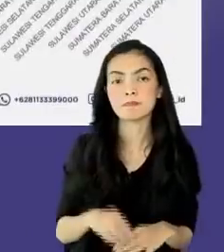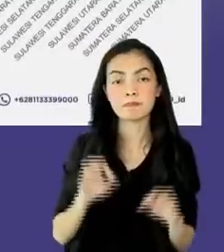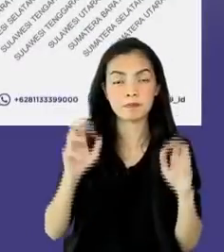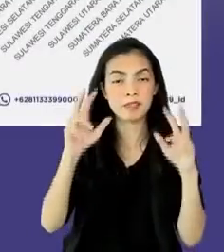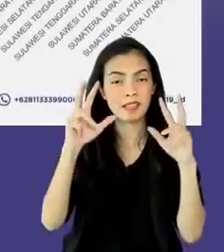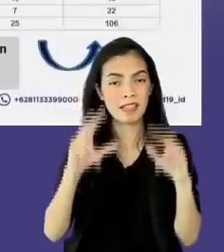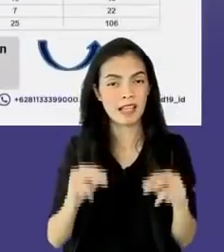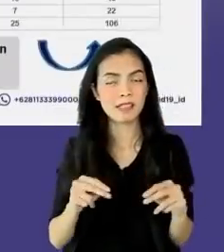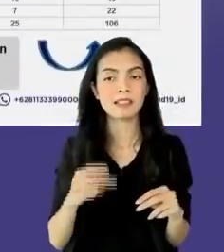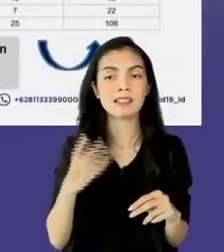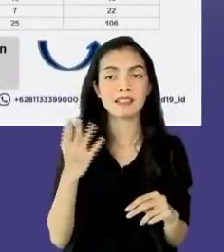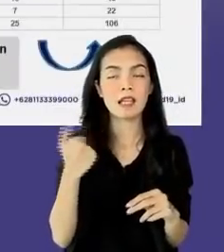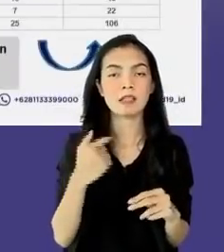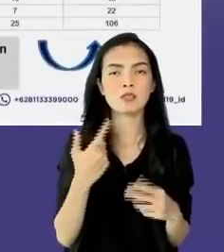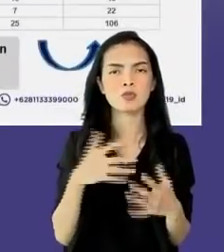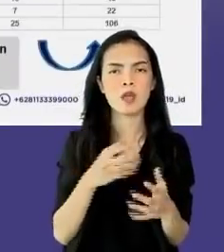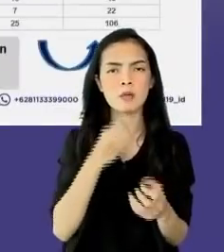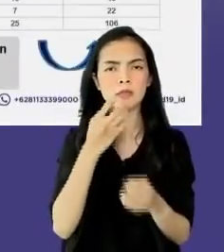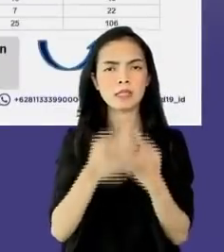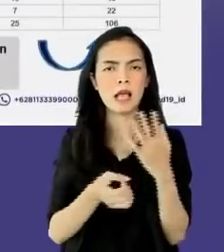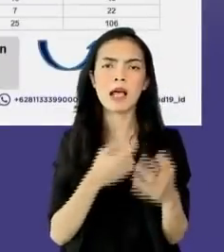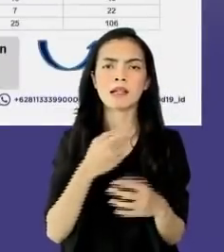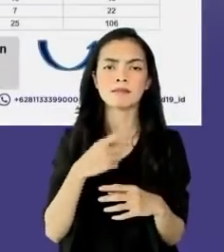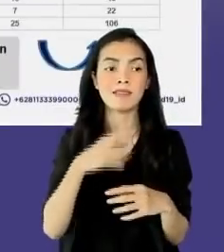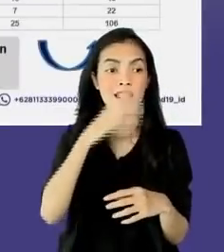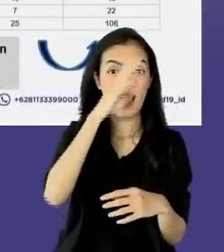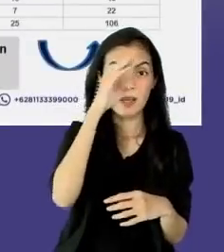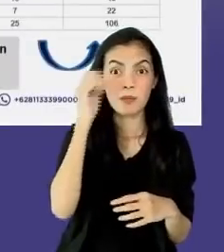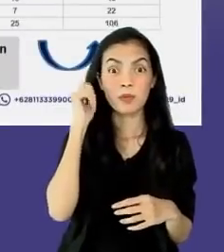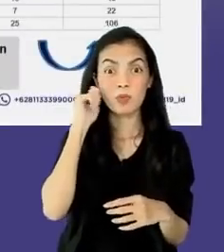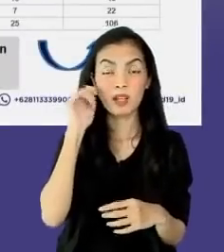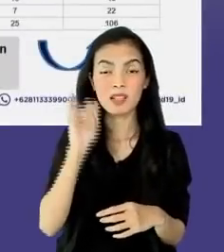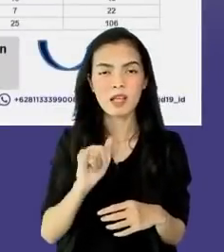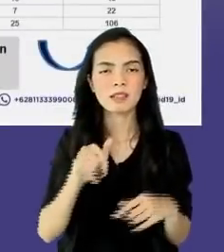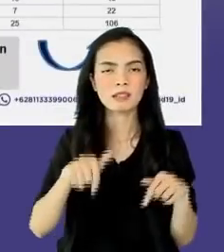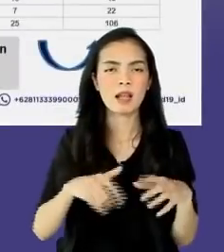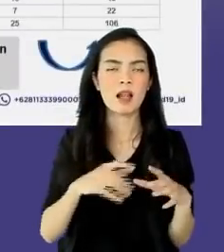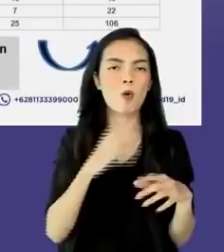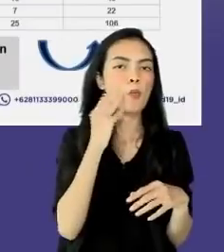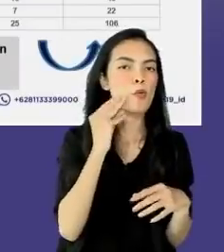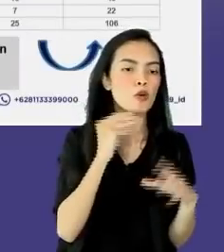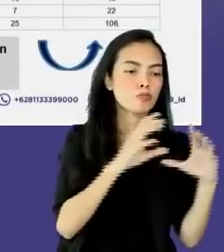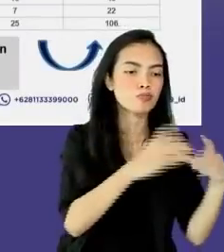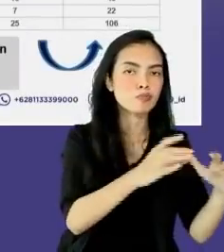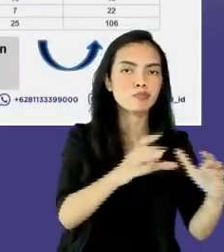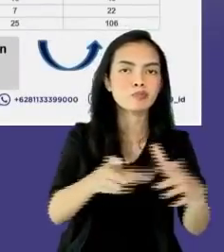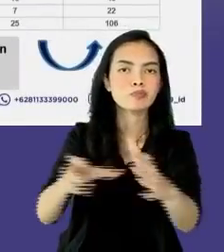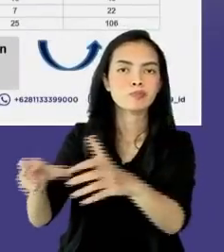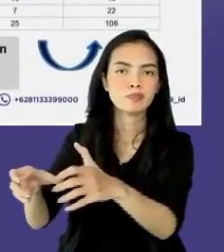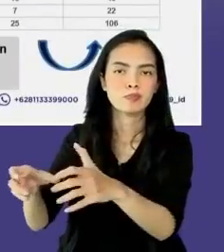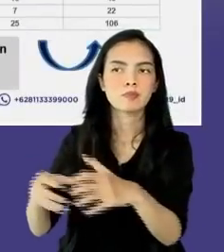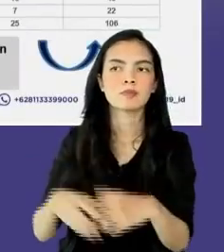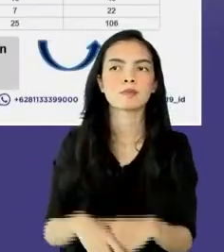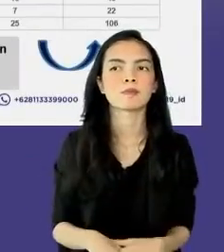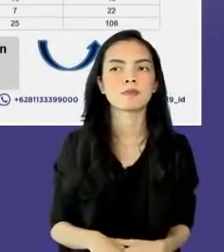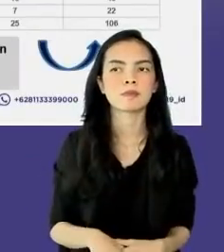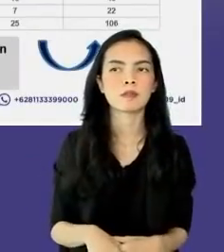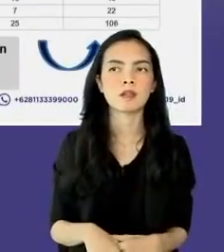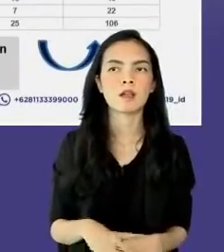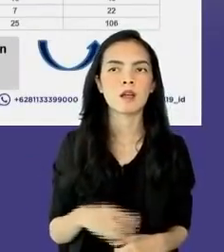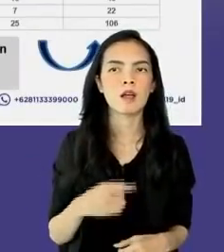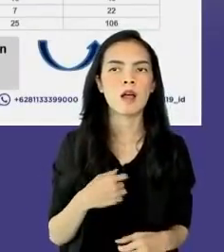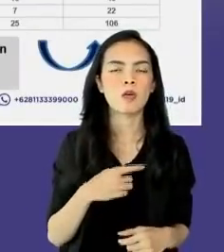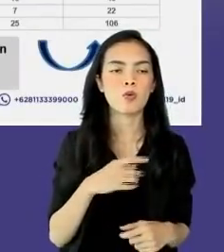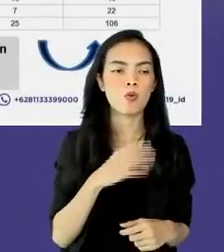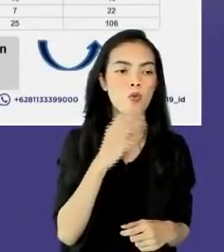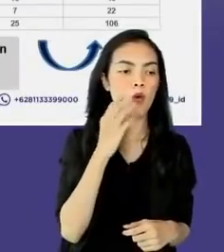Dokter Lula, kalau tadi sudah berdasarkan jenis kelamin, sekarang kita masuk ke kelompok umur. Ini memang saya breakdown sampai levelnya kecil